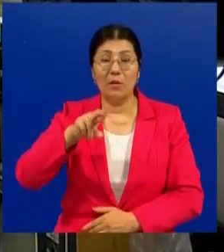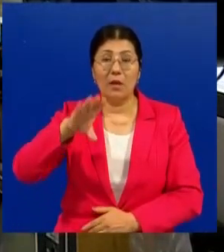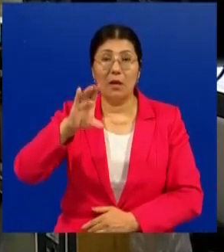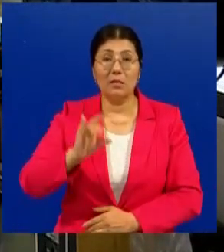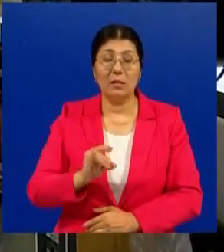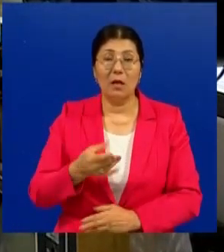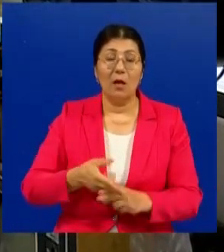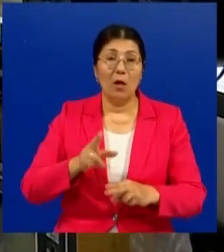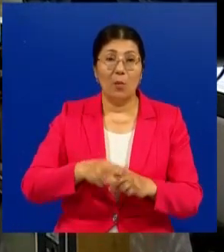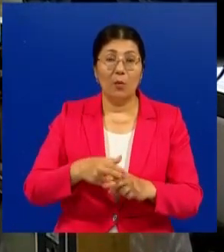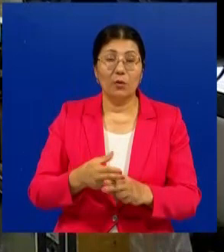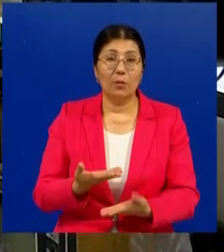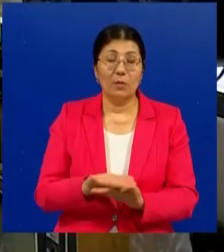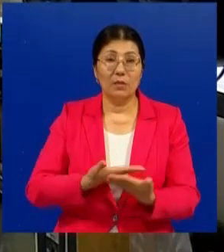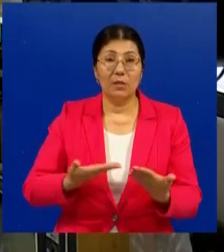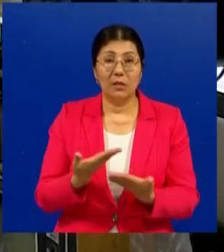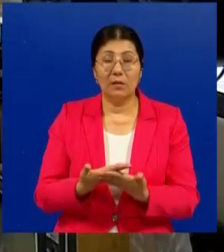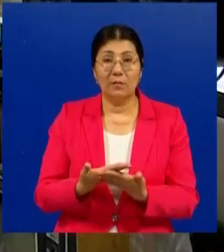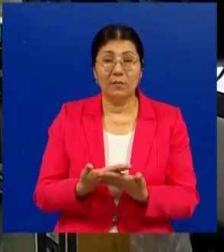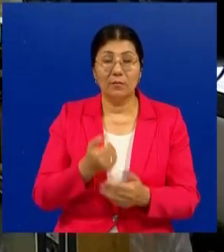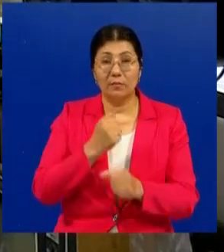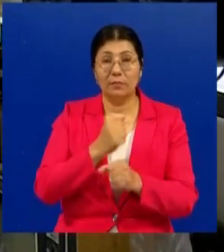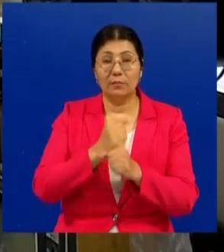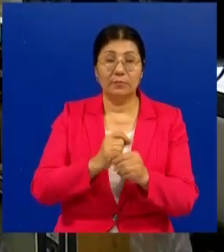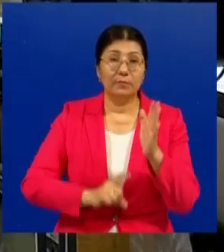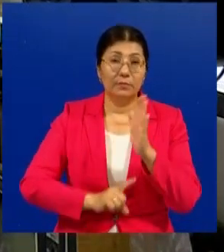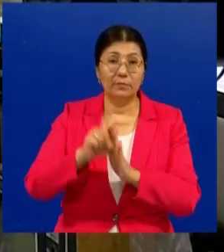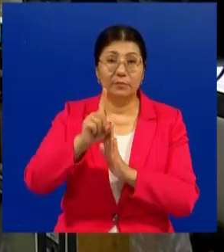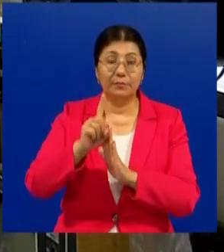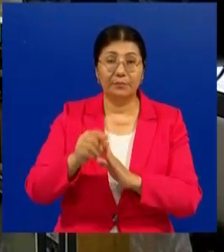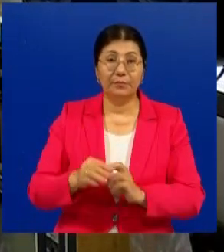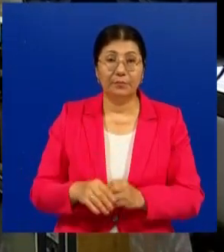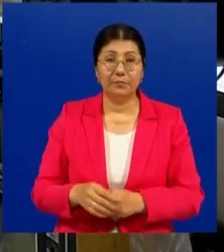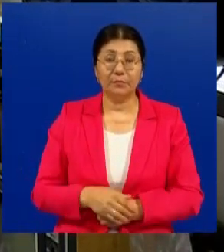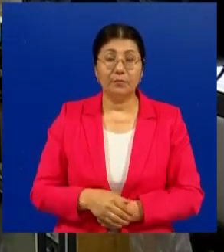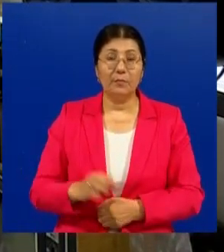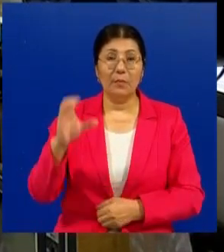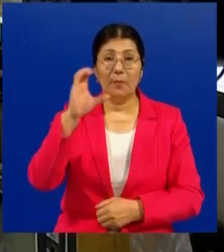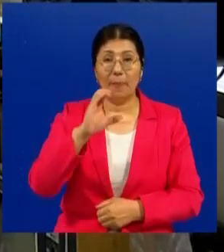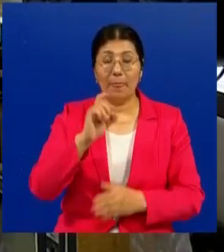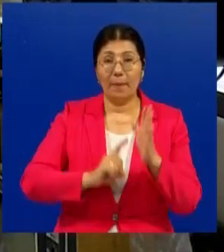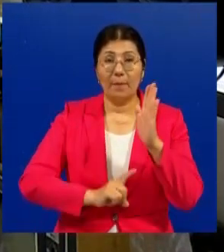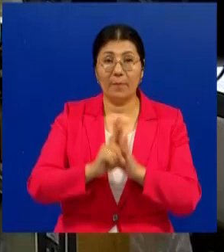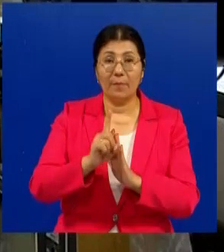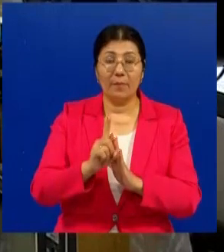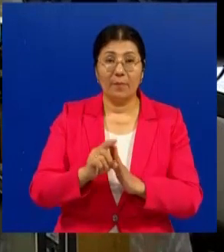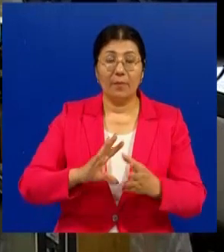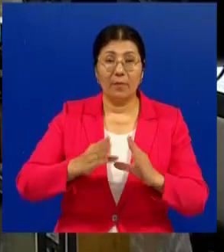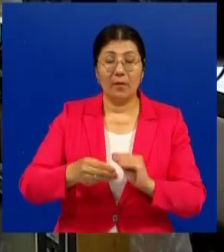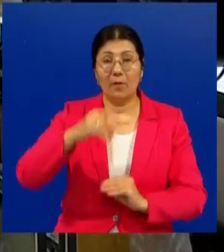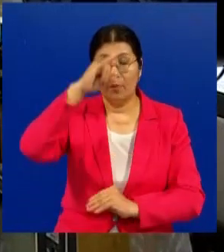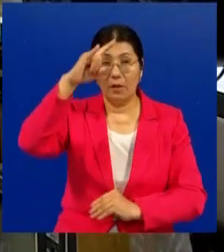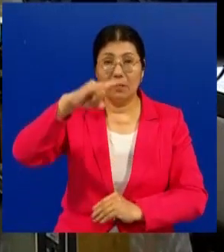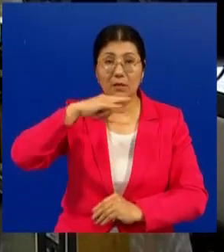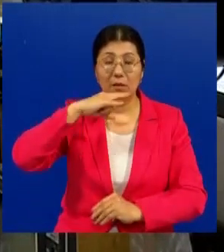академиясын біздің институт оператор болып жұмыс істейді. 42-ден бастап жалпы Қазақстан